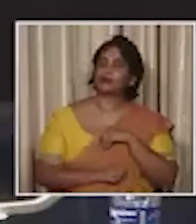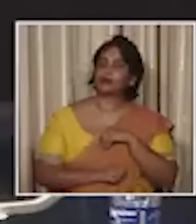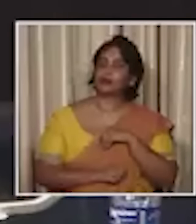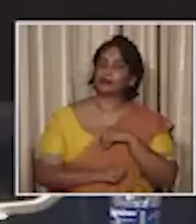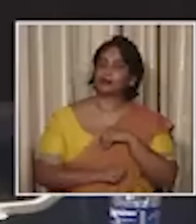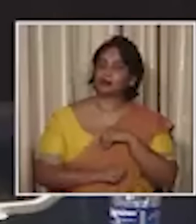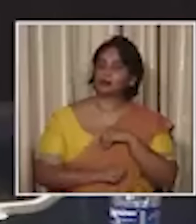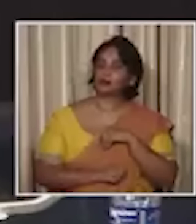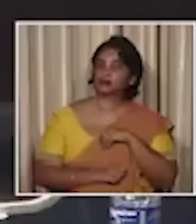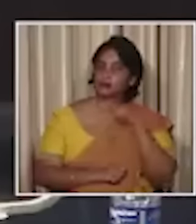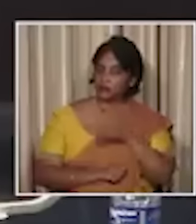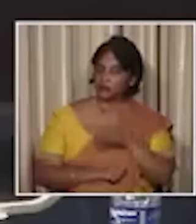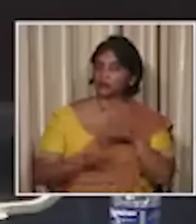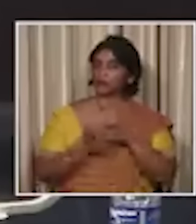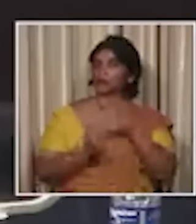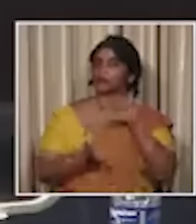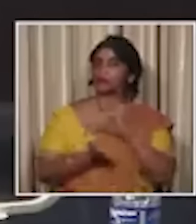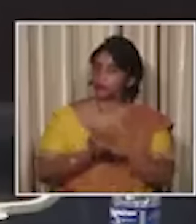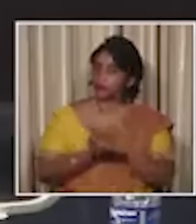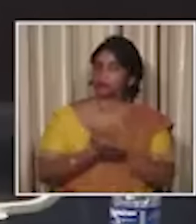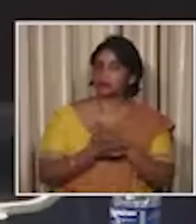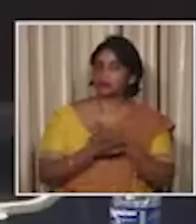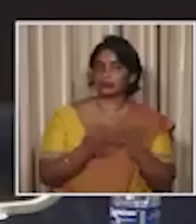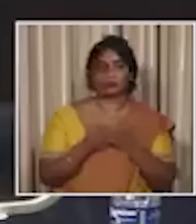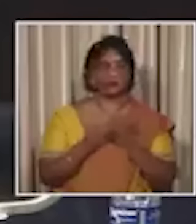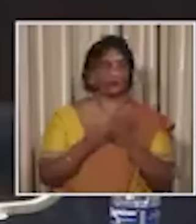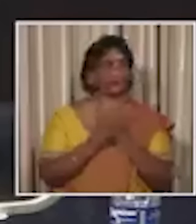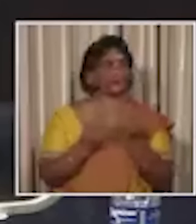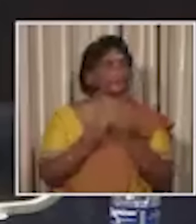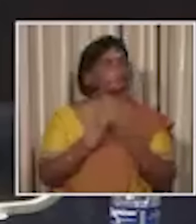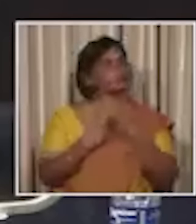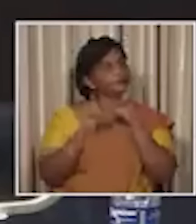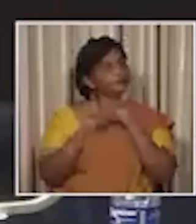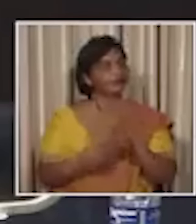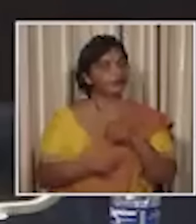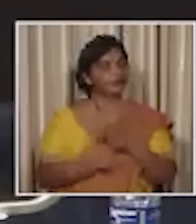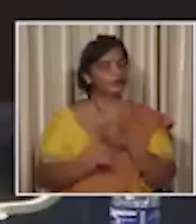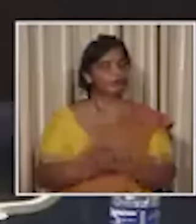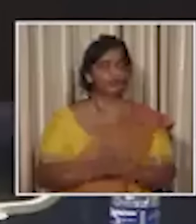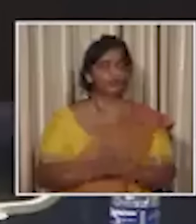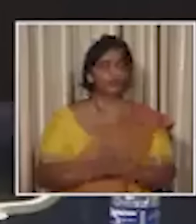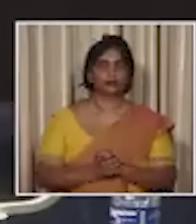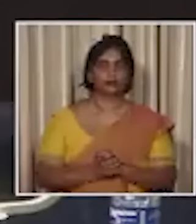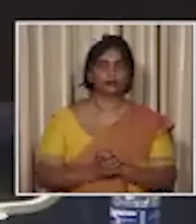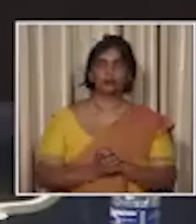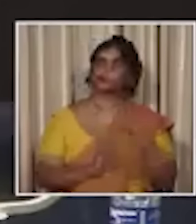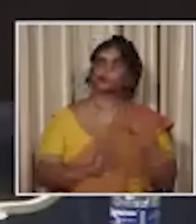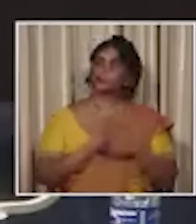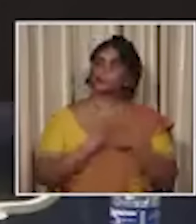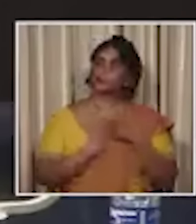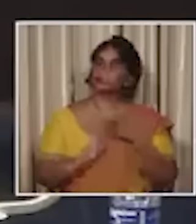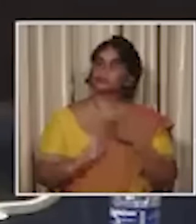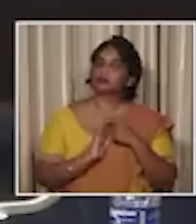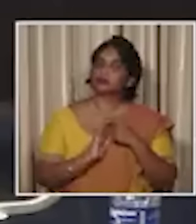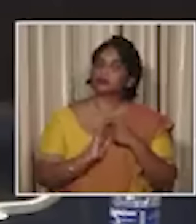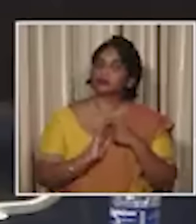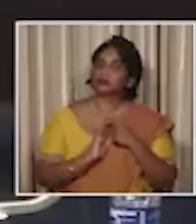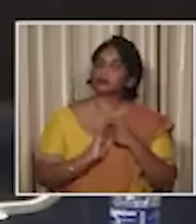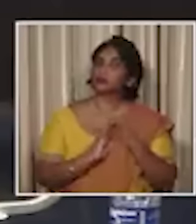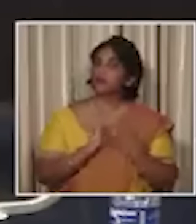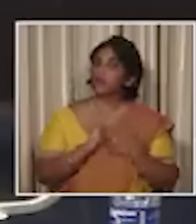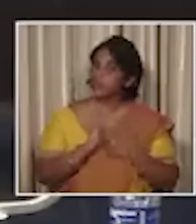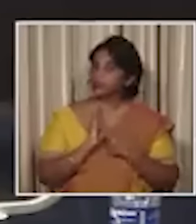விடயத்திலே வடக்கு கிழக்கு தமிழர்களை பொறுத்தவரையிலே இங்கே சட்டத்தின் ஆட்சி நடைமுறையில் இல்லை. வடக்கு கிழக்கில் பணியாற்றுகின்ற பெருமளவான போலீஸ்